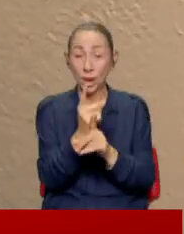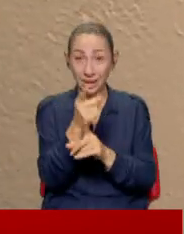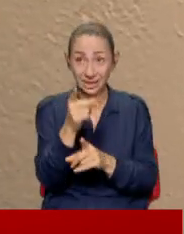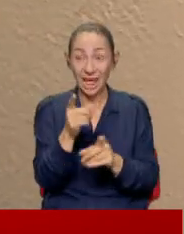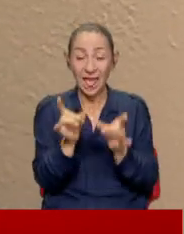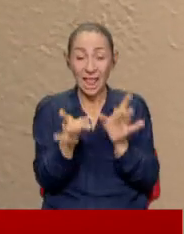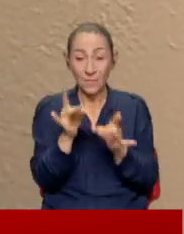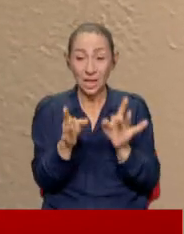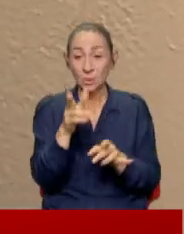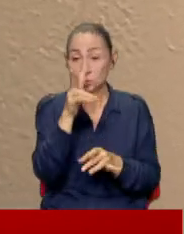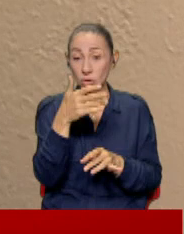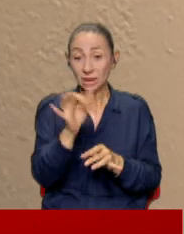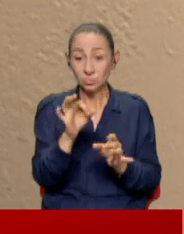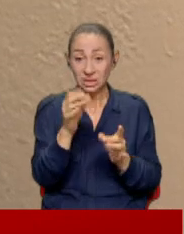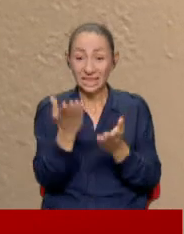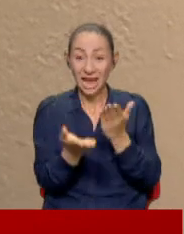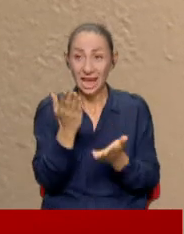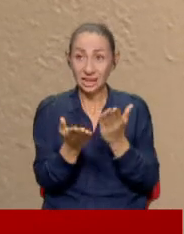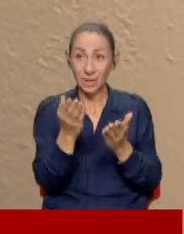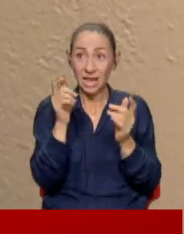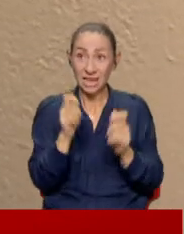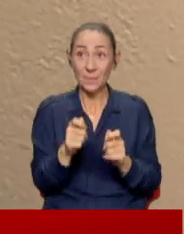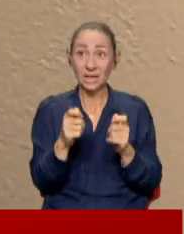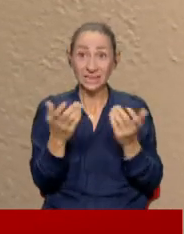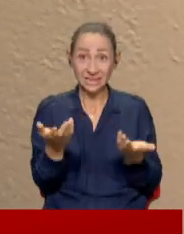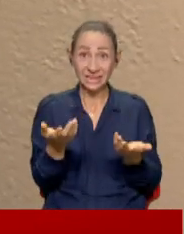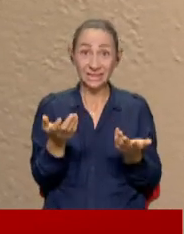Mülakatlardaki elemeyi 360 derece değerlendirmeyle